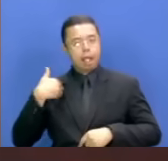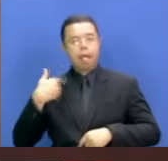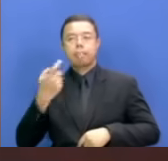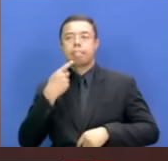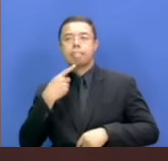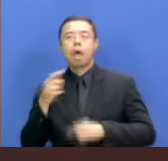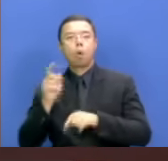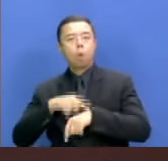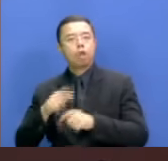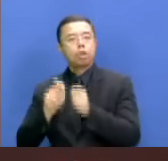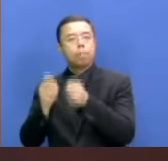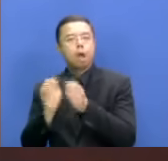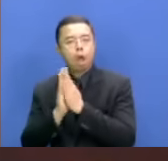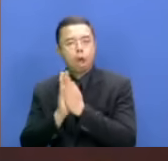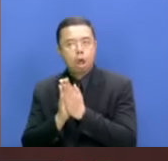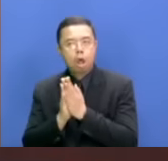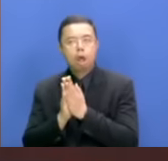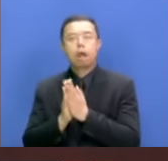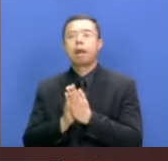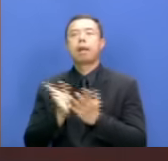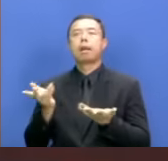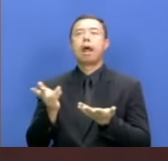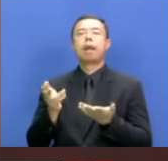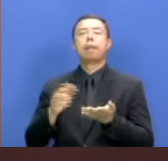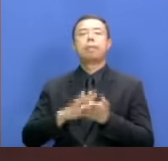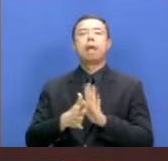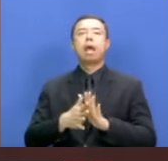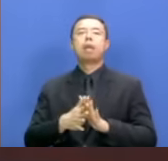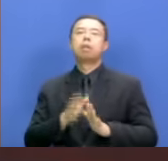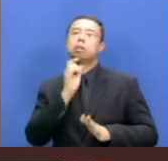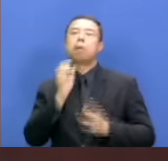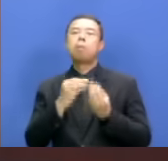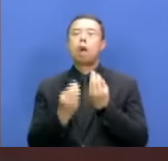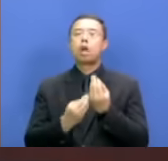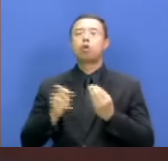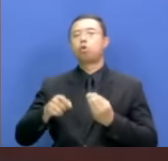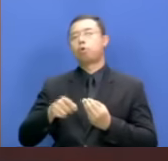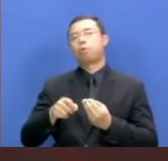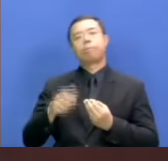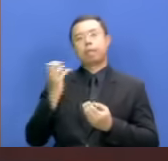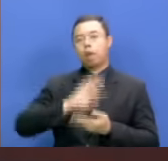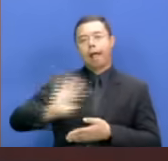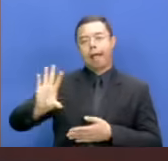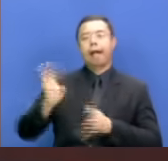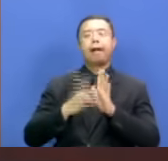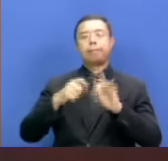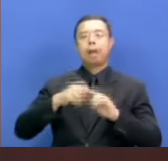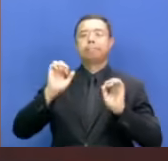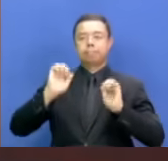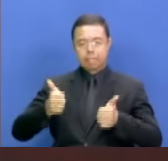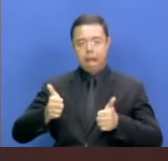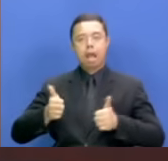seritgangakengajuan perohon adalah tidak beralasan menurut hukum mahkamah berwenang mengadili